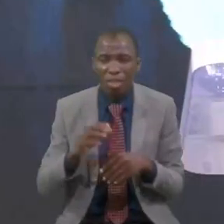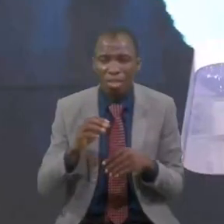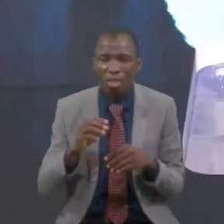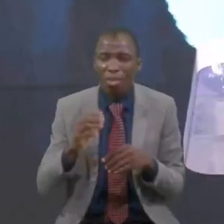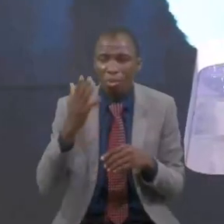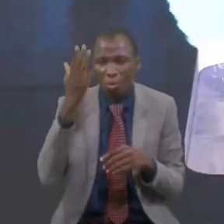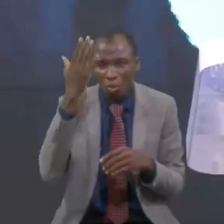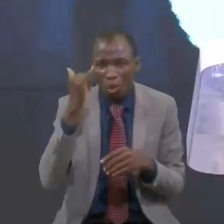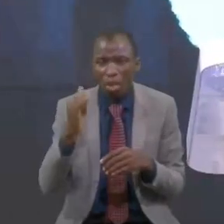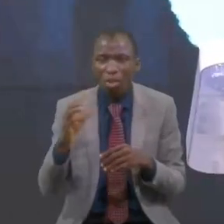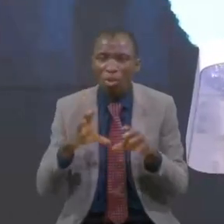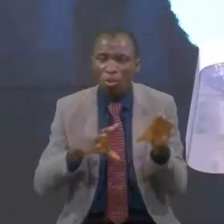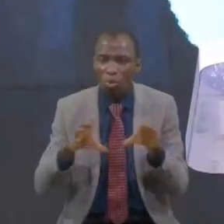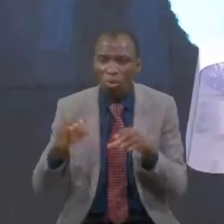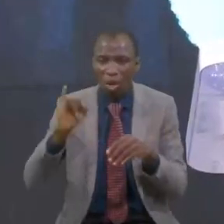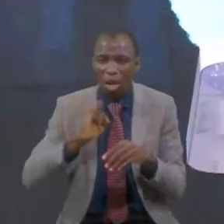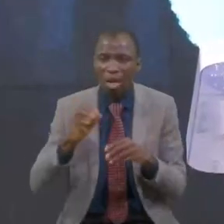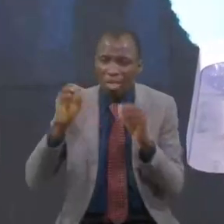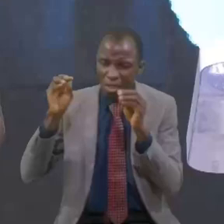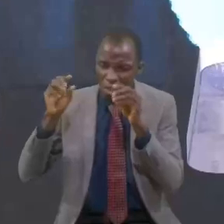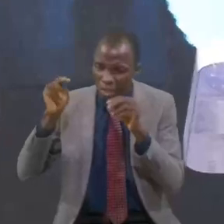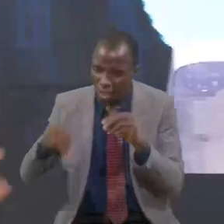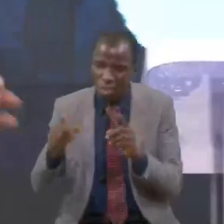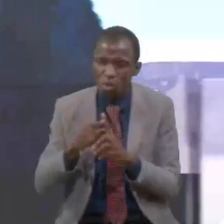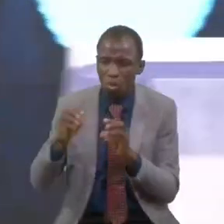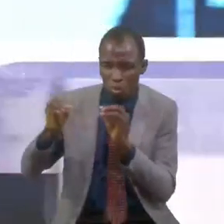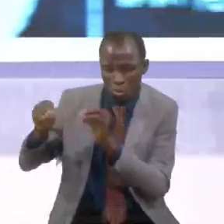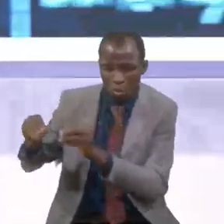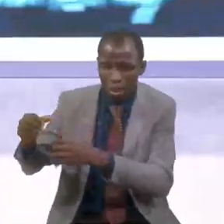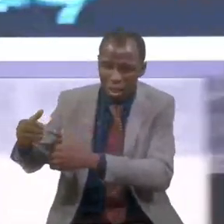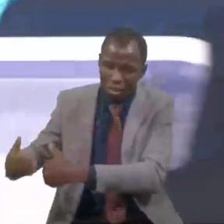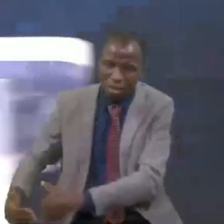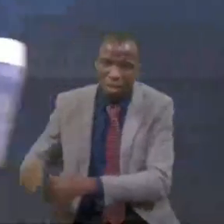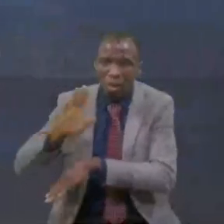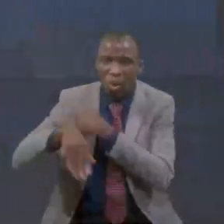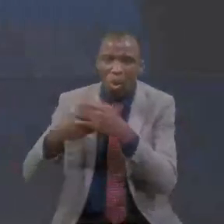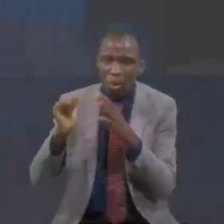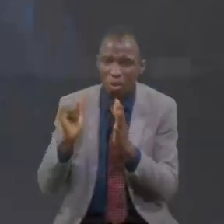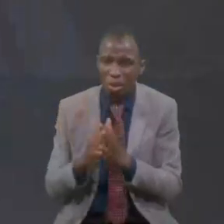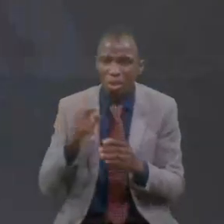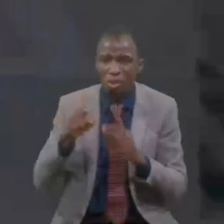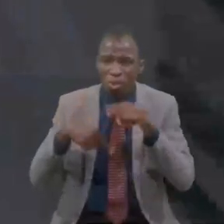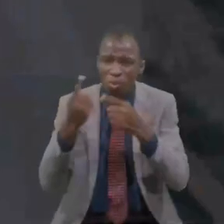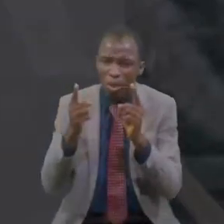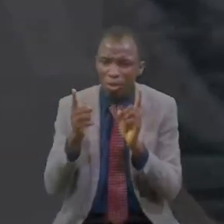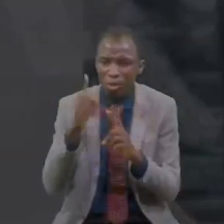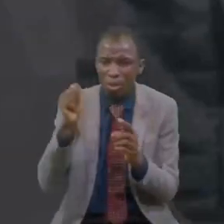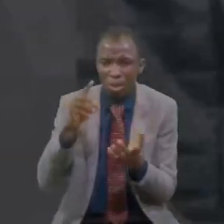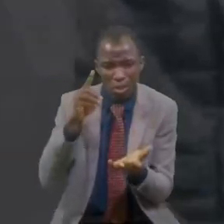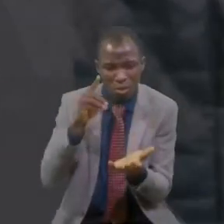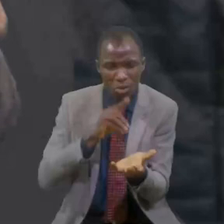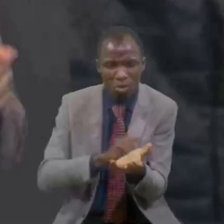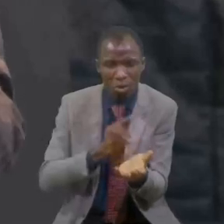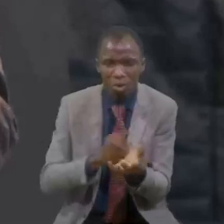monsieur pourquoi doisje rejeter tout cela vous allez consulter